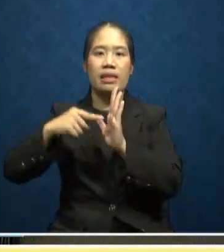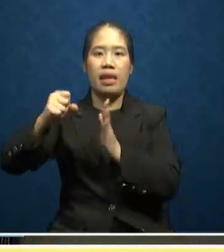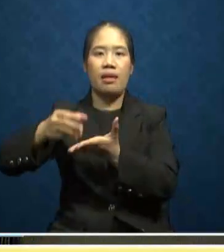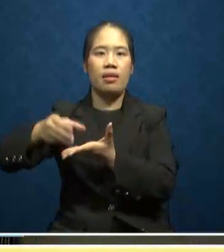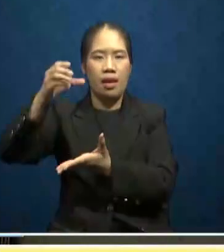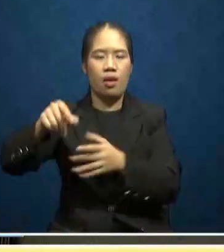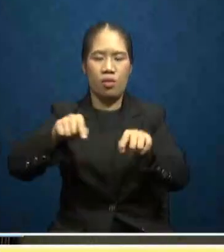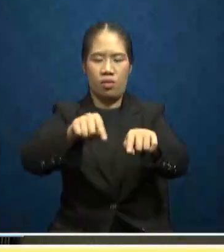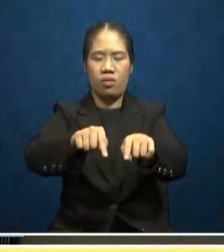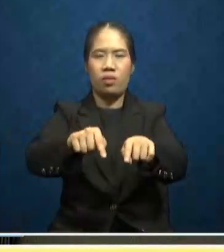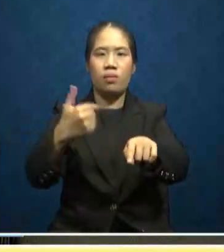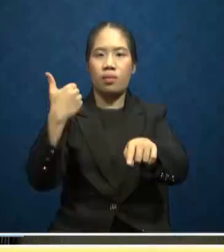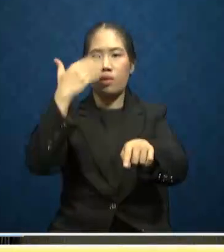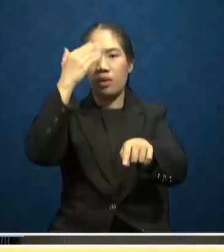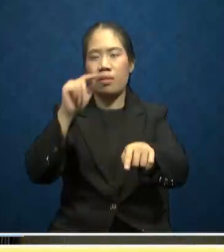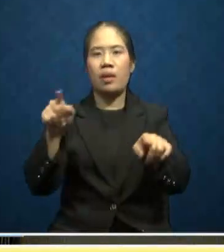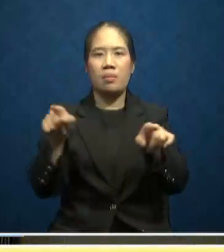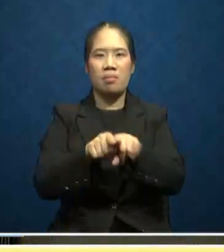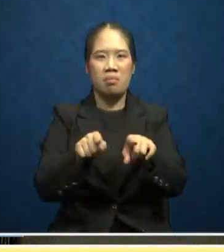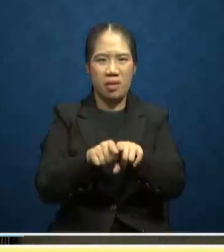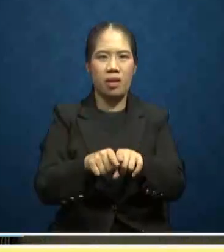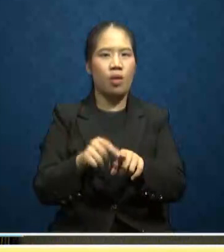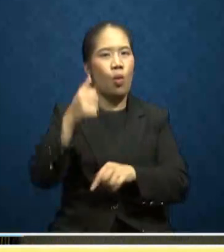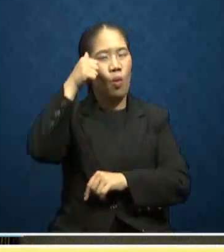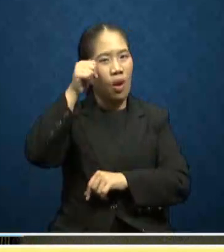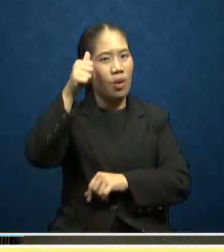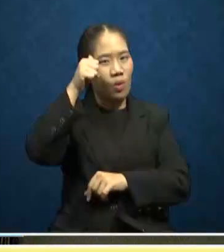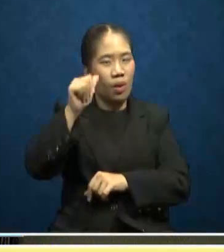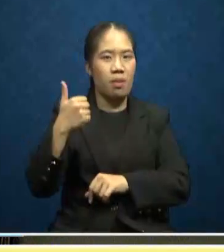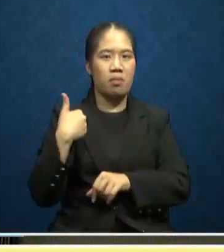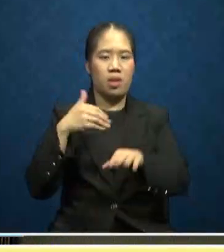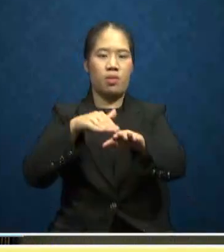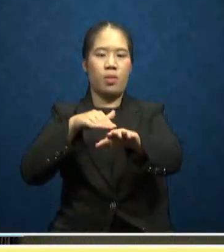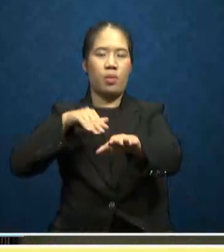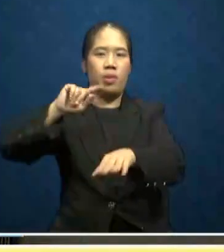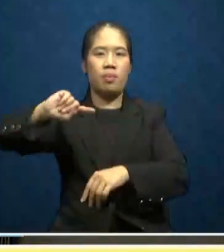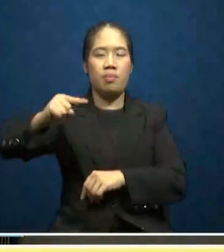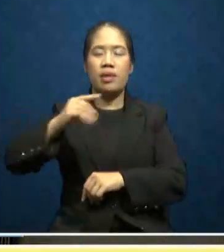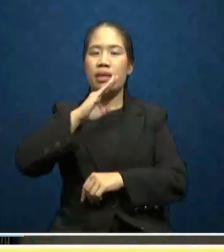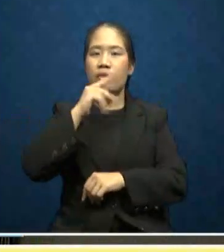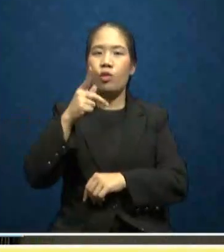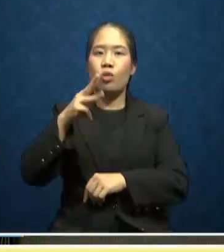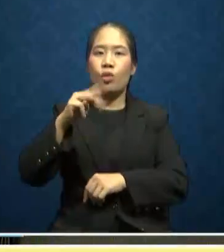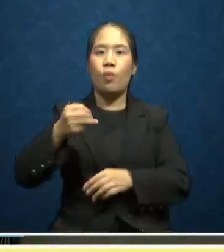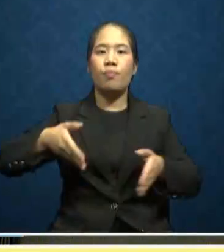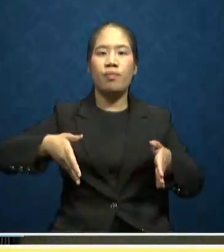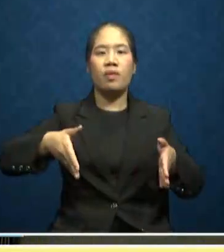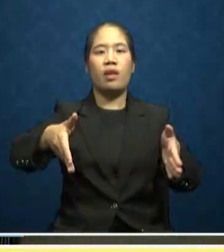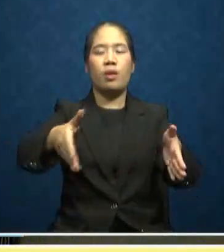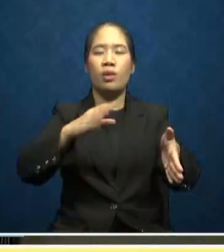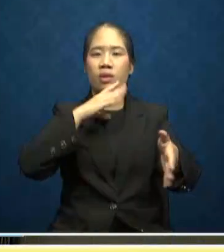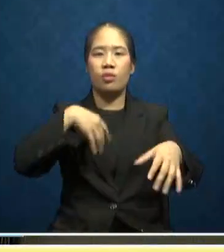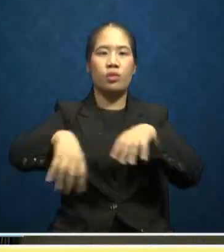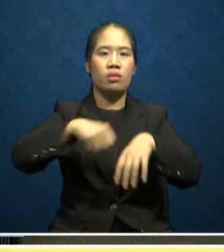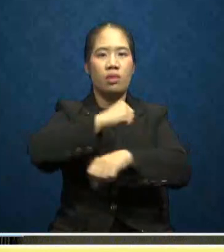ดตัดรถเป็นวันๆหลายหมื่นคันถ้าหน่วยงานที่เกี่ยวข้องโดยเฉพาะกรมทางหลวงนะครับดำเนินการแก้ไขสร้างสะพานข้ามแย